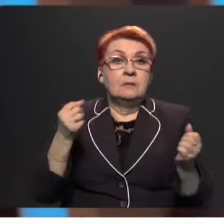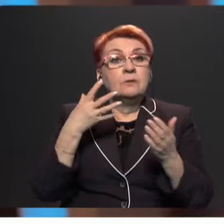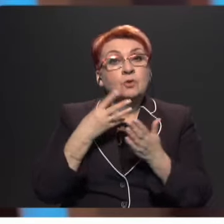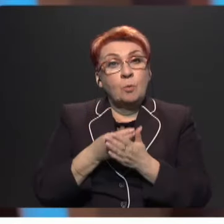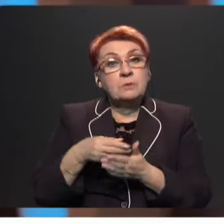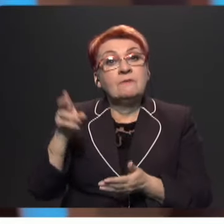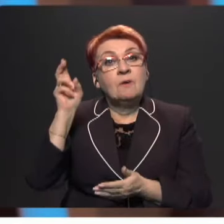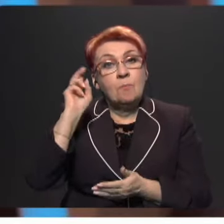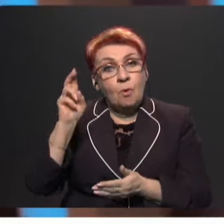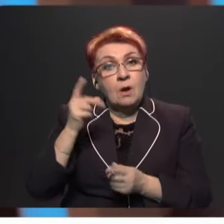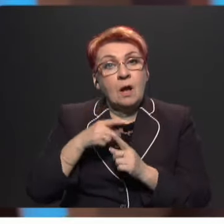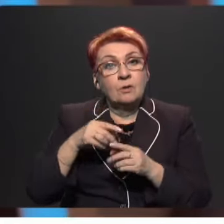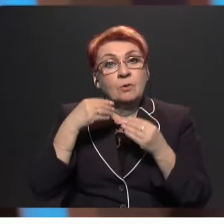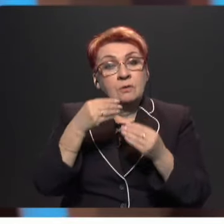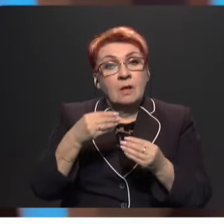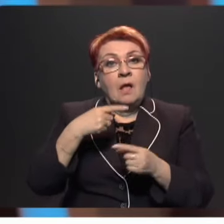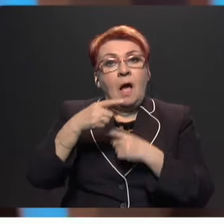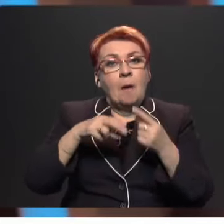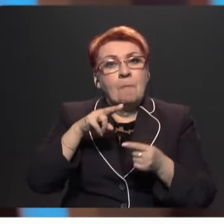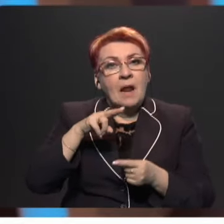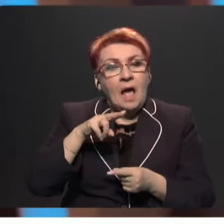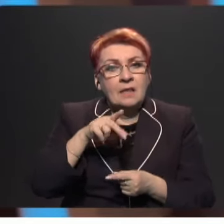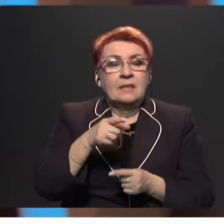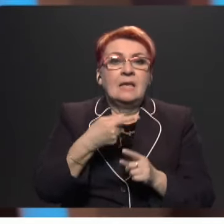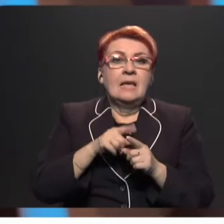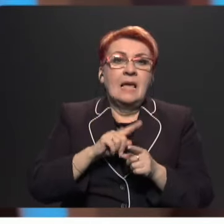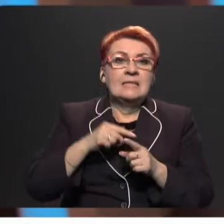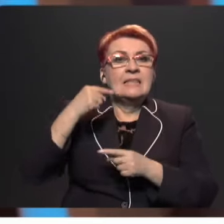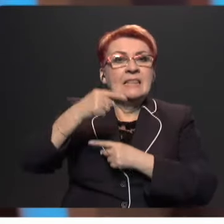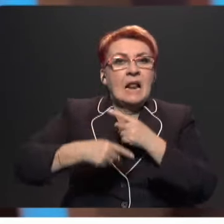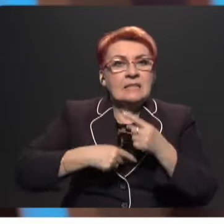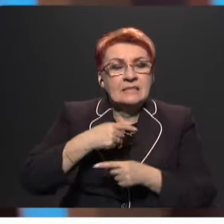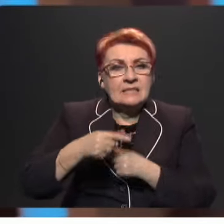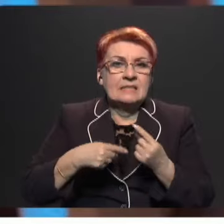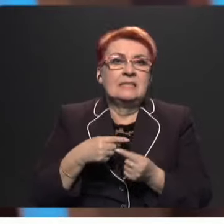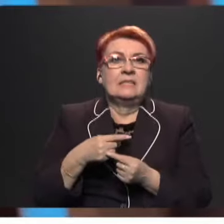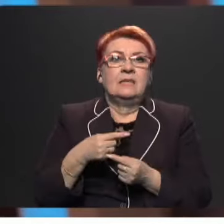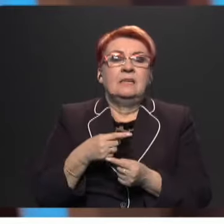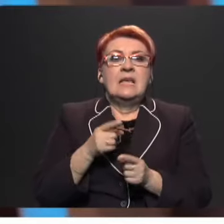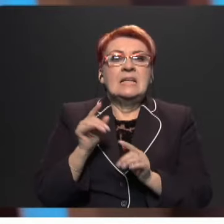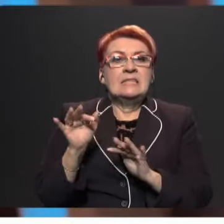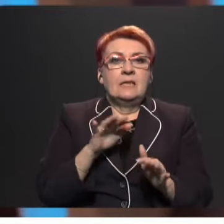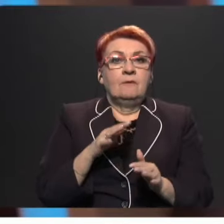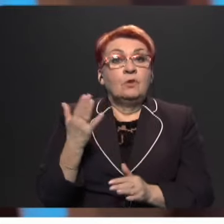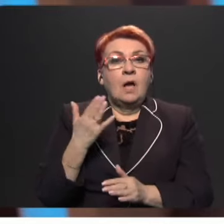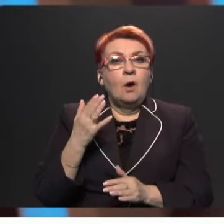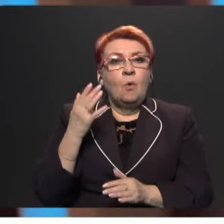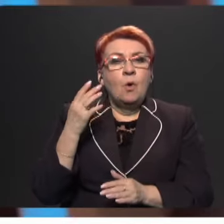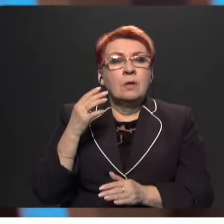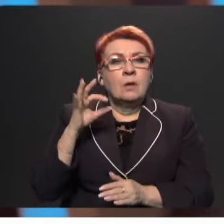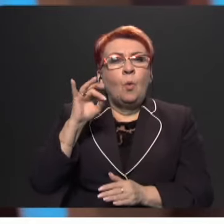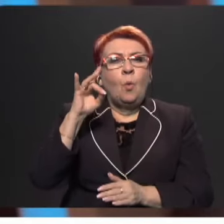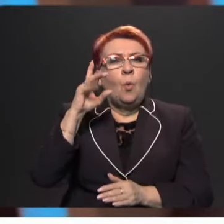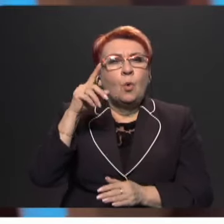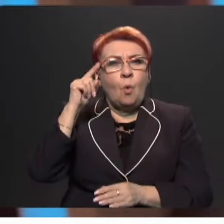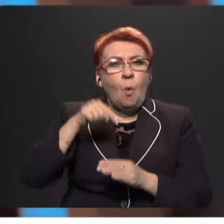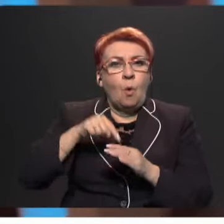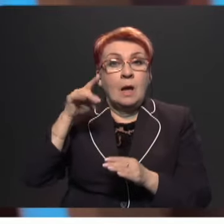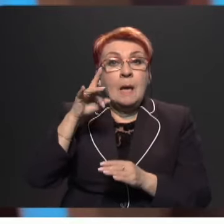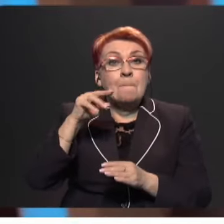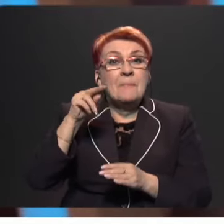Бога, который дал им эти обряды, эти церемонии, эти традиции. То есть, собственно, главное, какой урок ты делаешь из этой